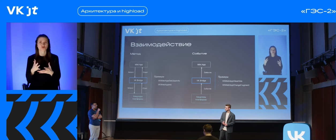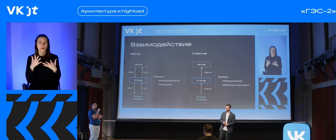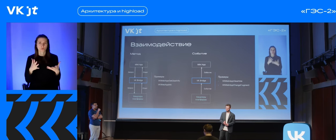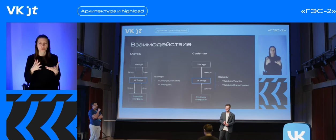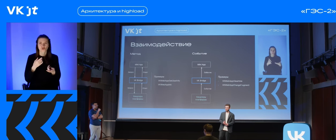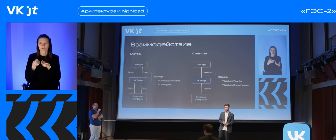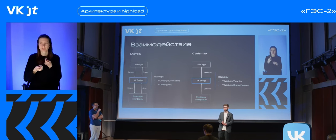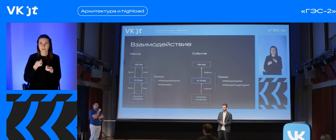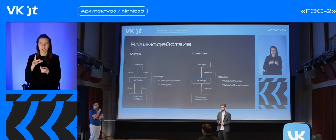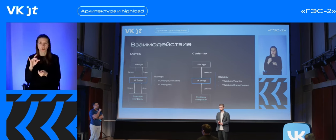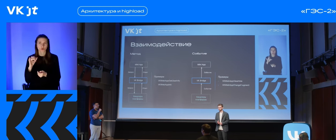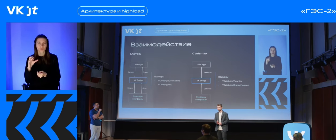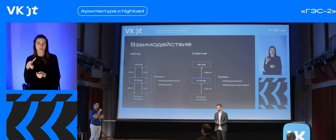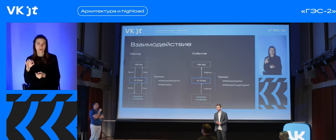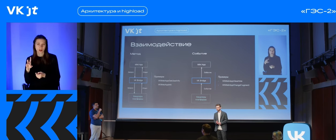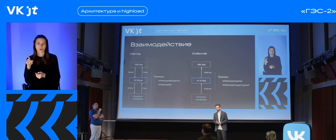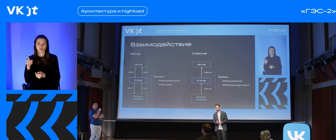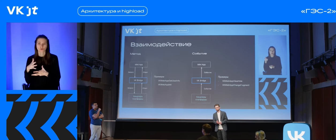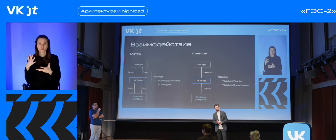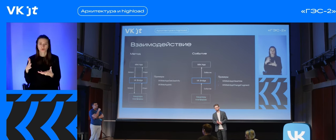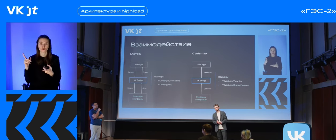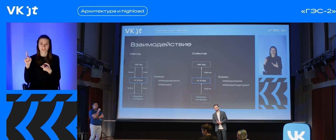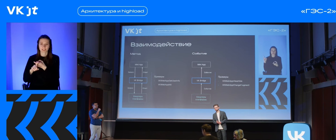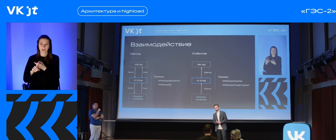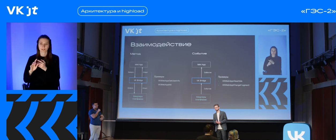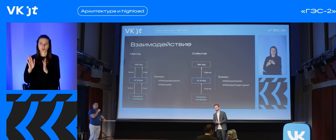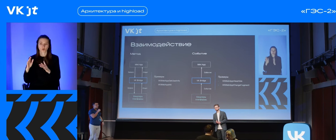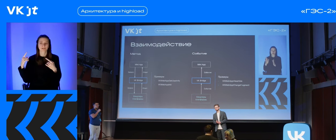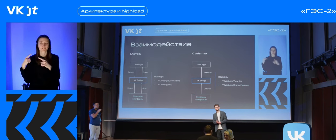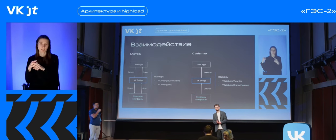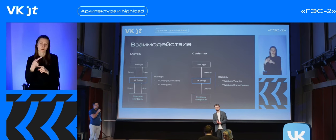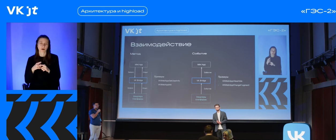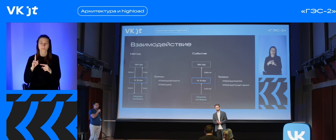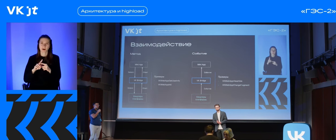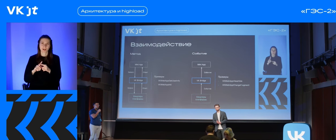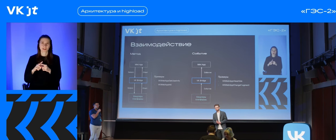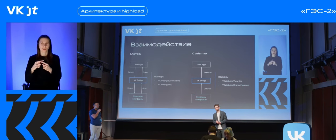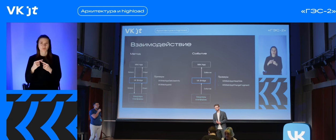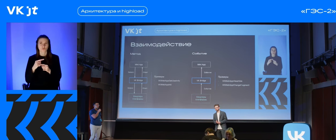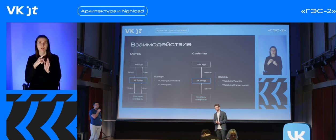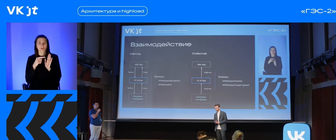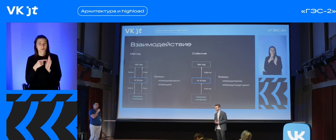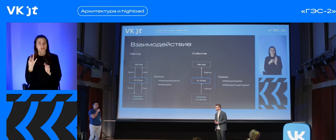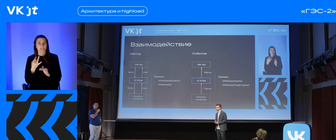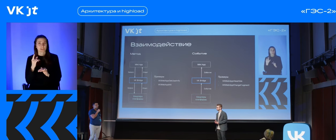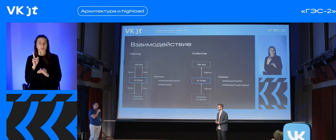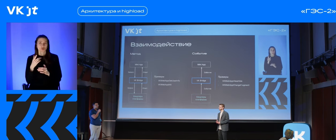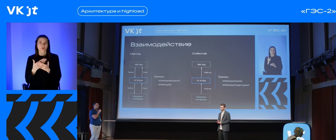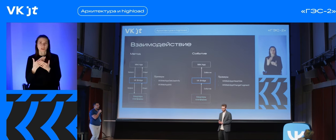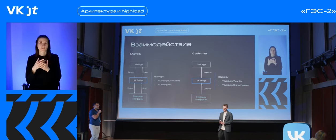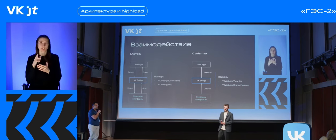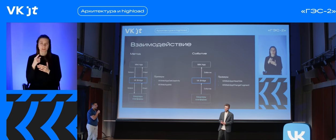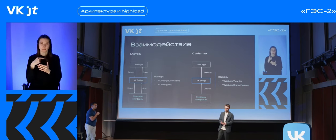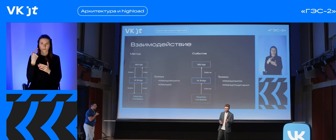деталей, и Руслан конкретно на технике, поэтому вроде бы вопрос как бы интересный, но давайте его в кулуары